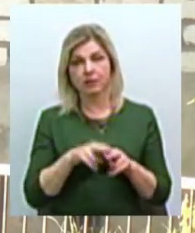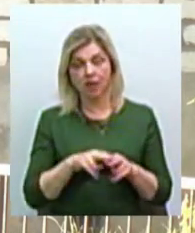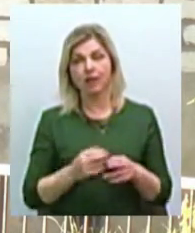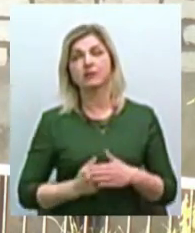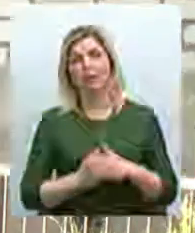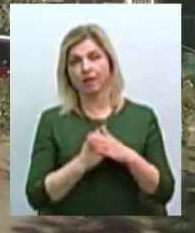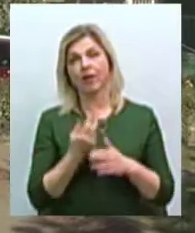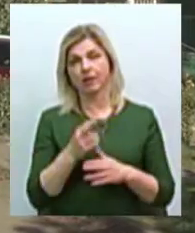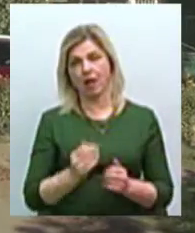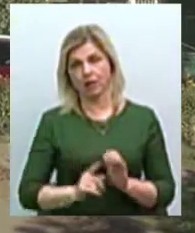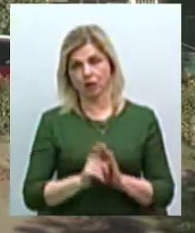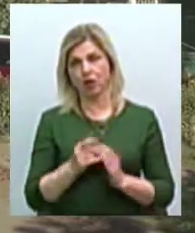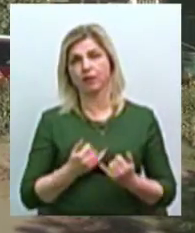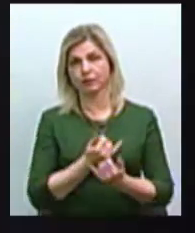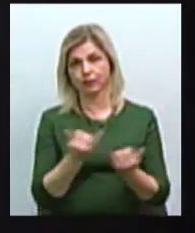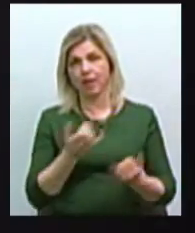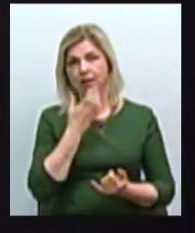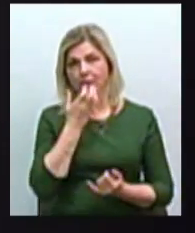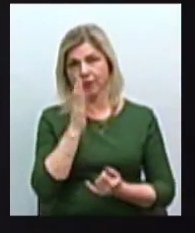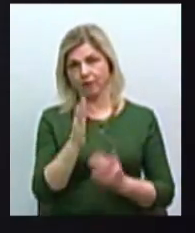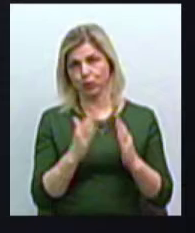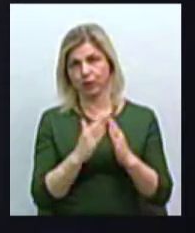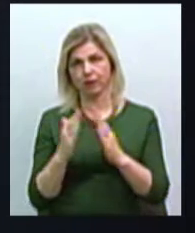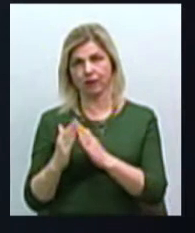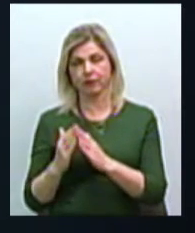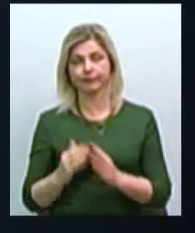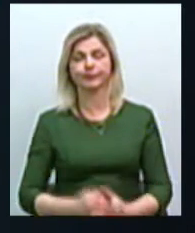підставою для початку подачі тепла у будинках.